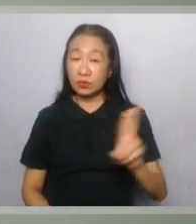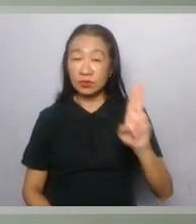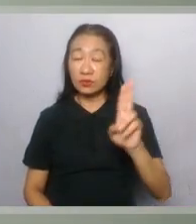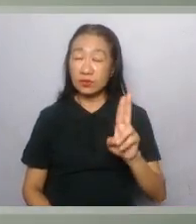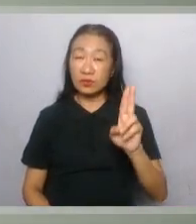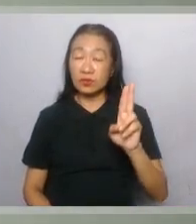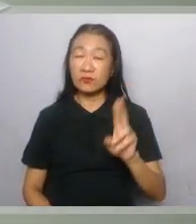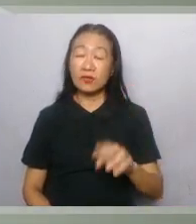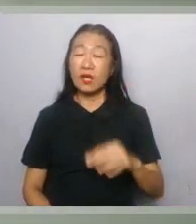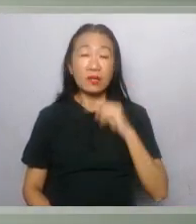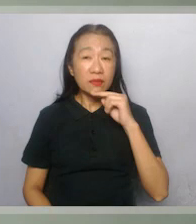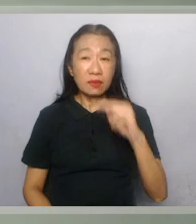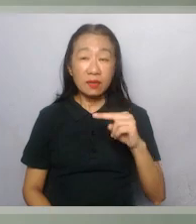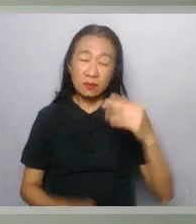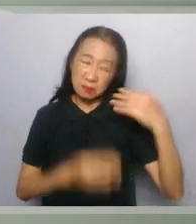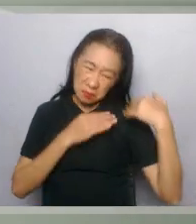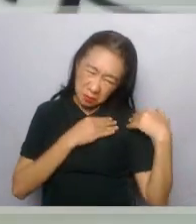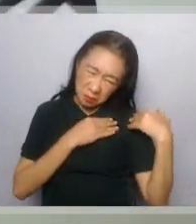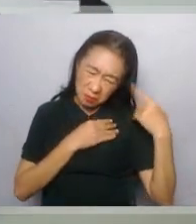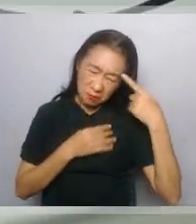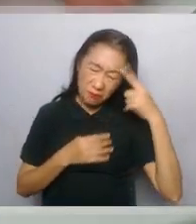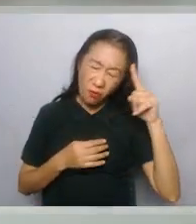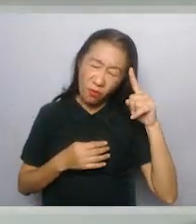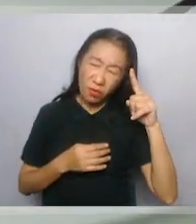mapakipakinabang at hindi burden sa pamilya niya.